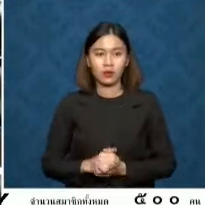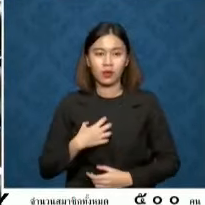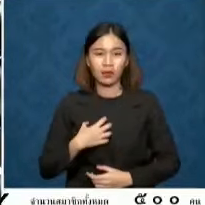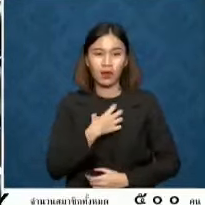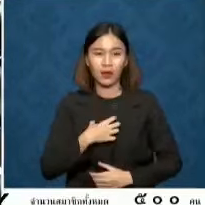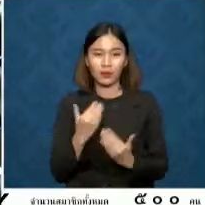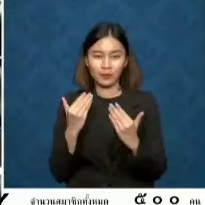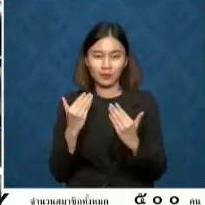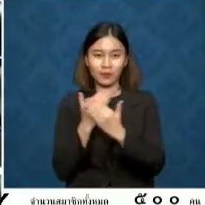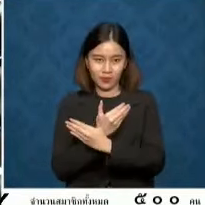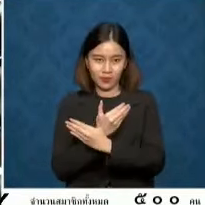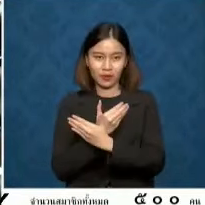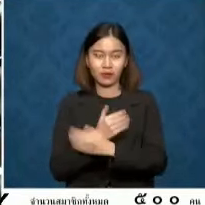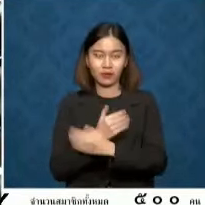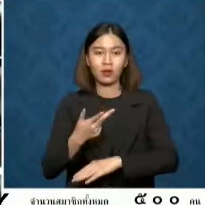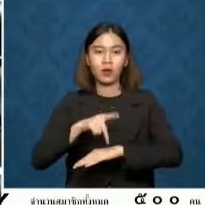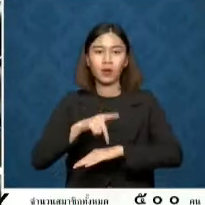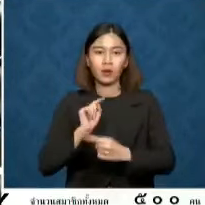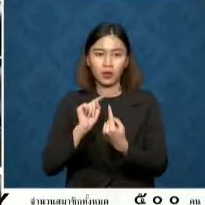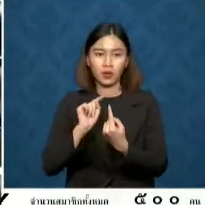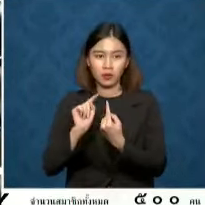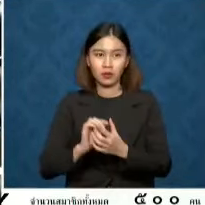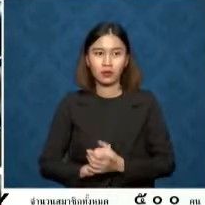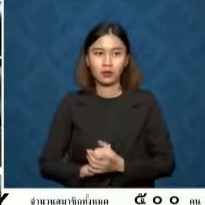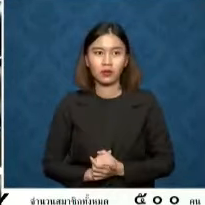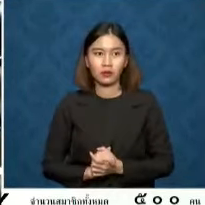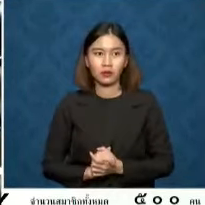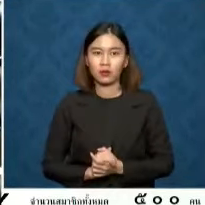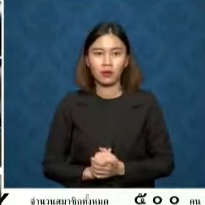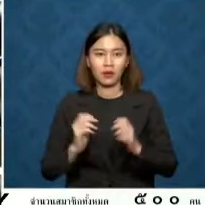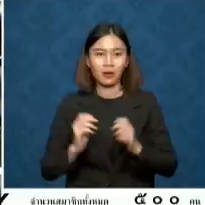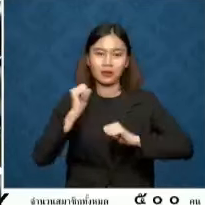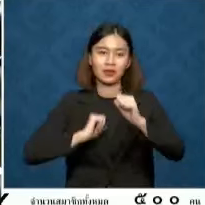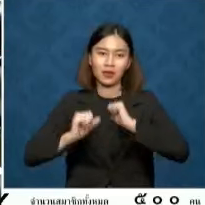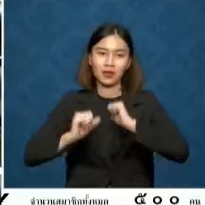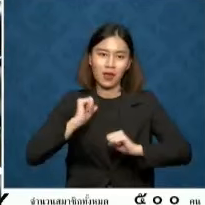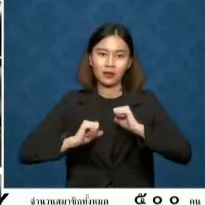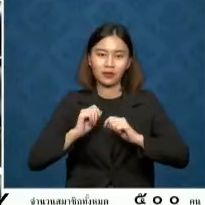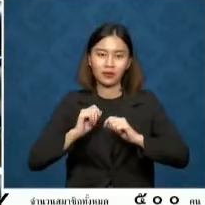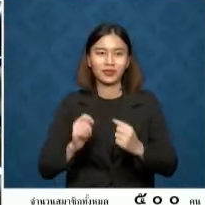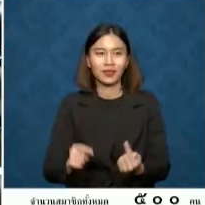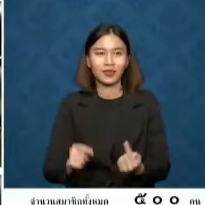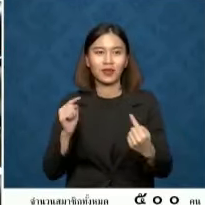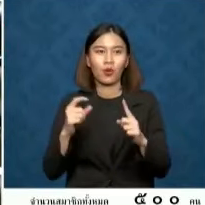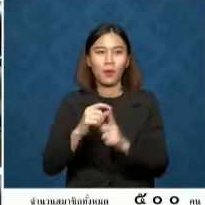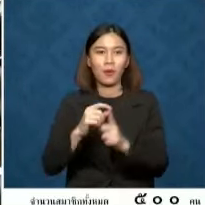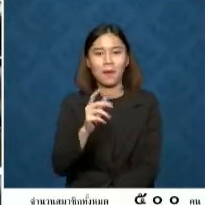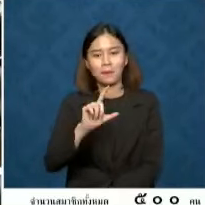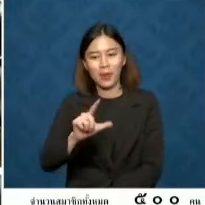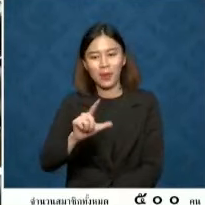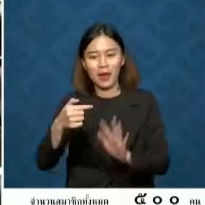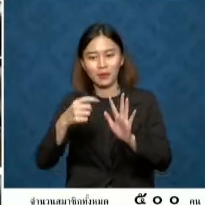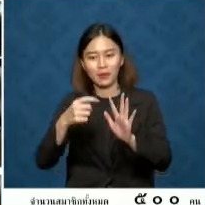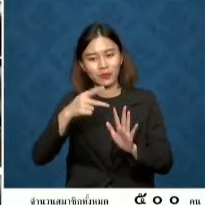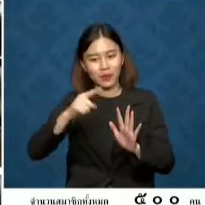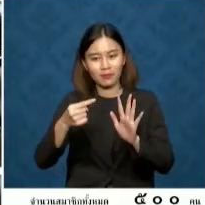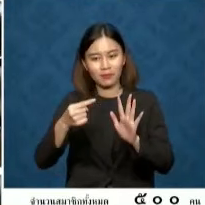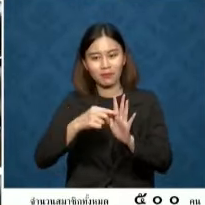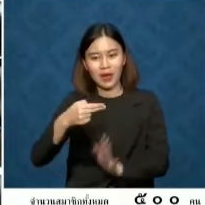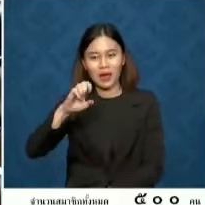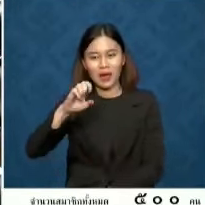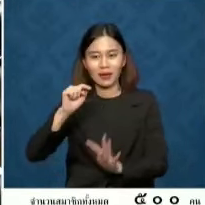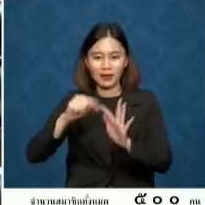ครับท่านประธานครับปลาหี่ครับคือปลาชนิดหนึ่งพบเจอได้ในแถวอ่าวไทย19